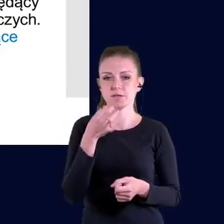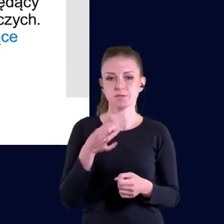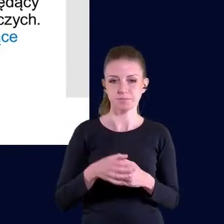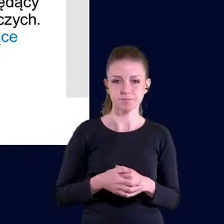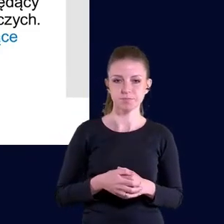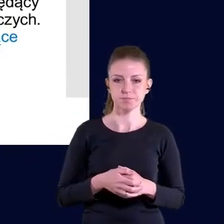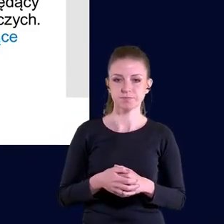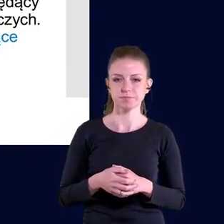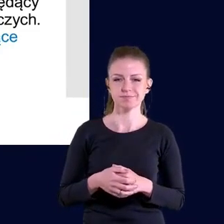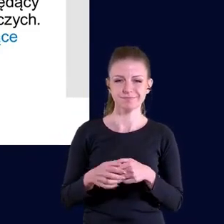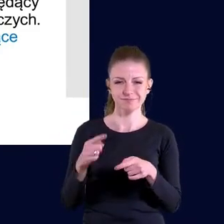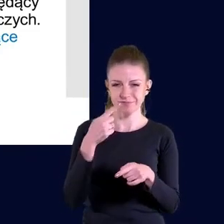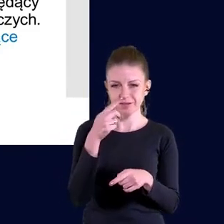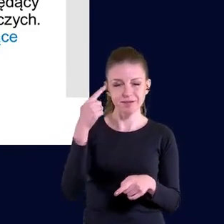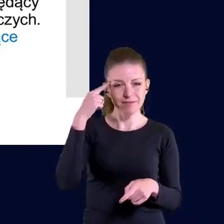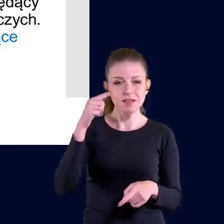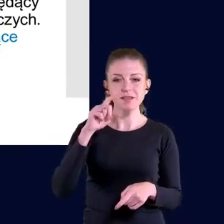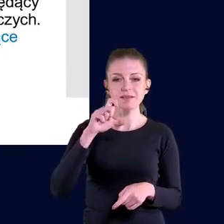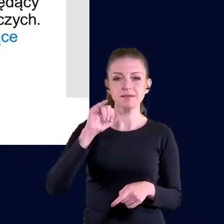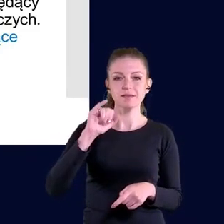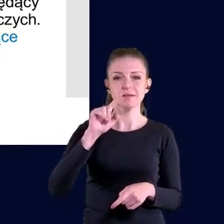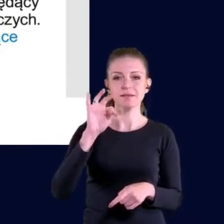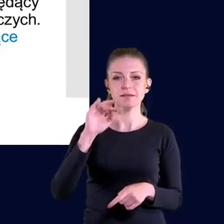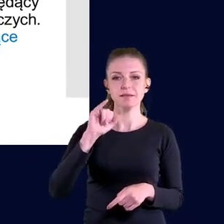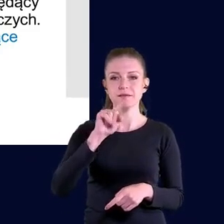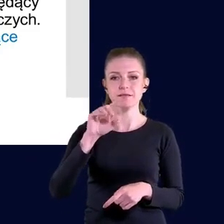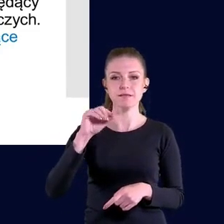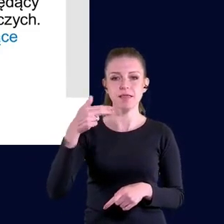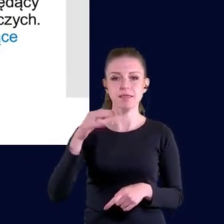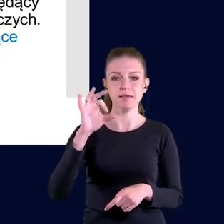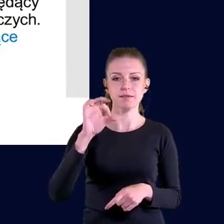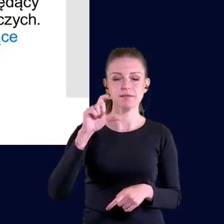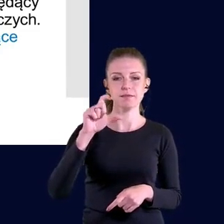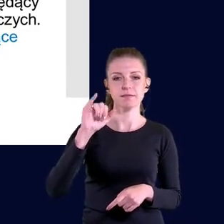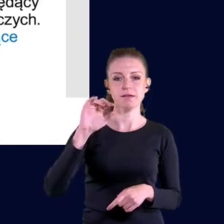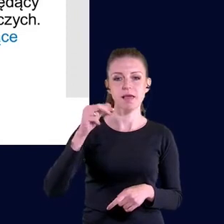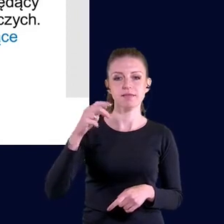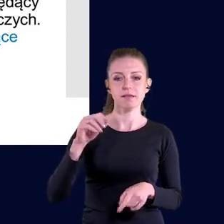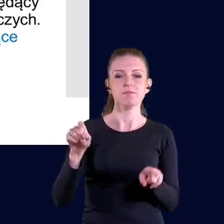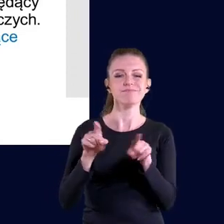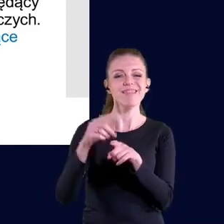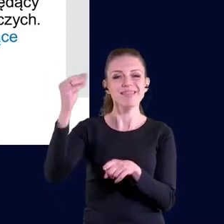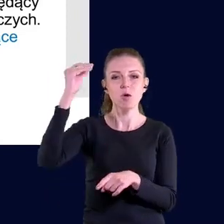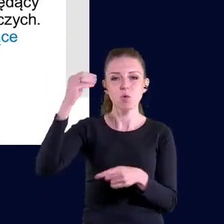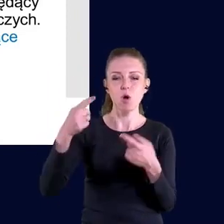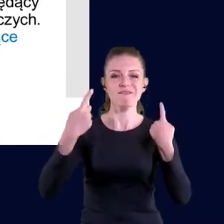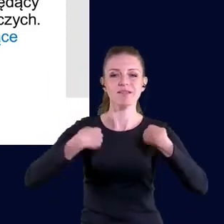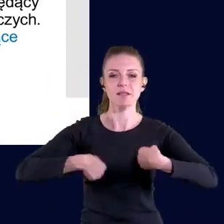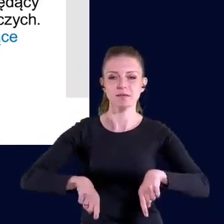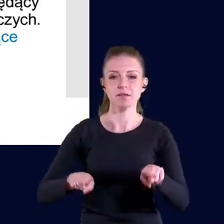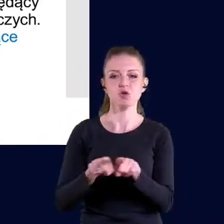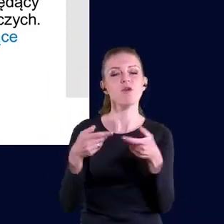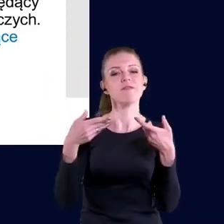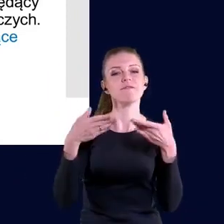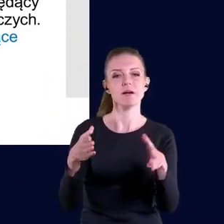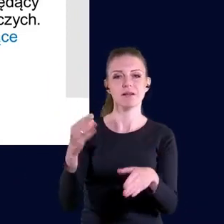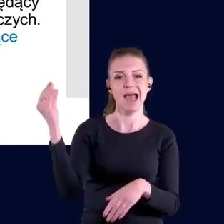przepraszam i open.gg czyli nauka obywatelstwo i otwartą edukację